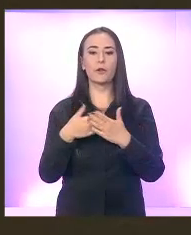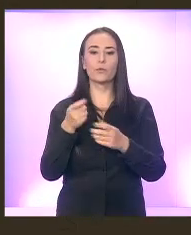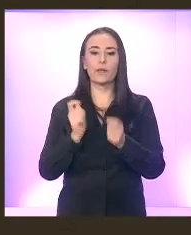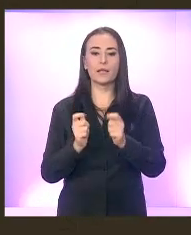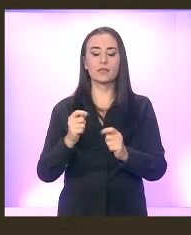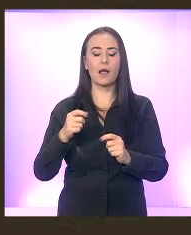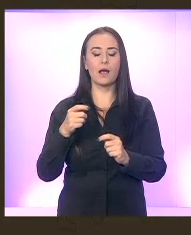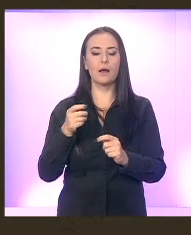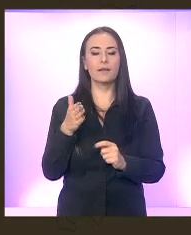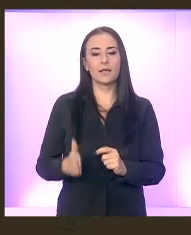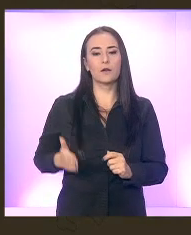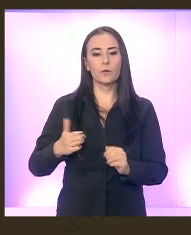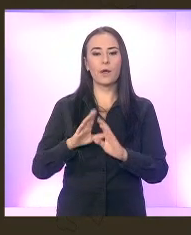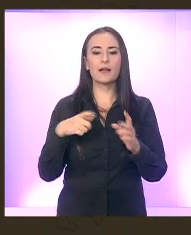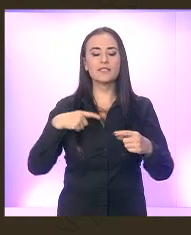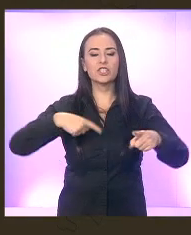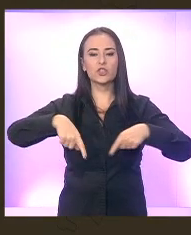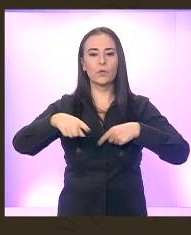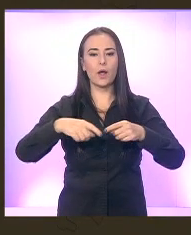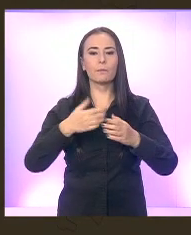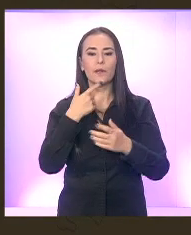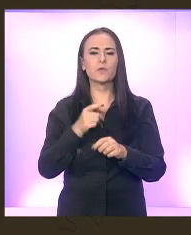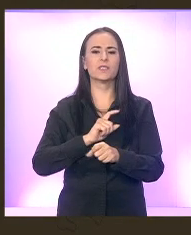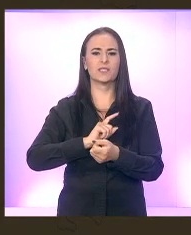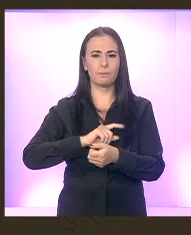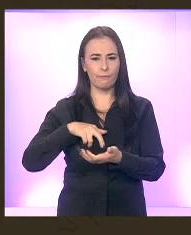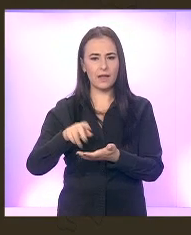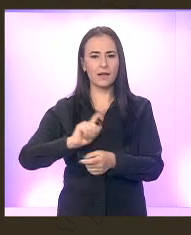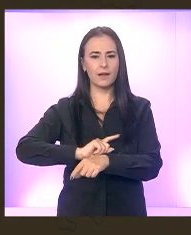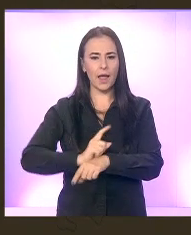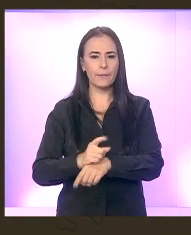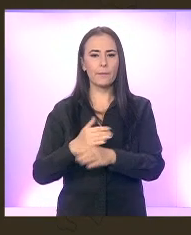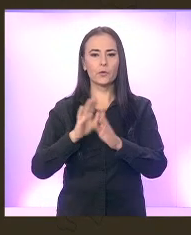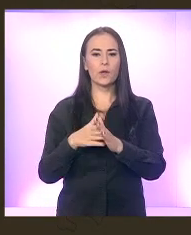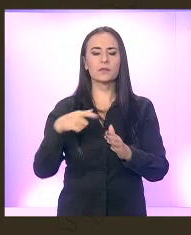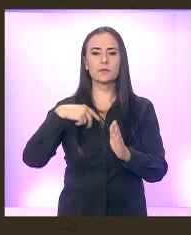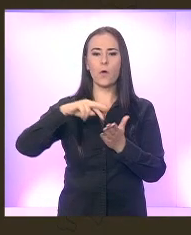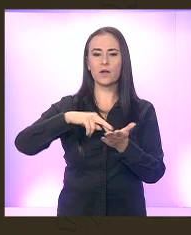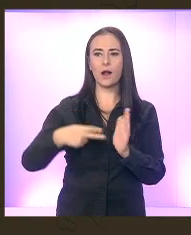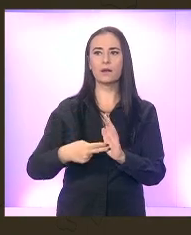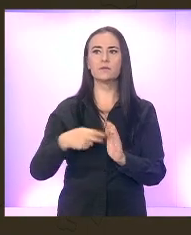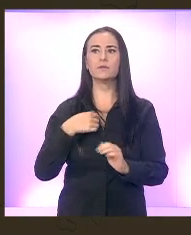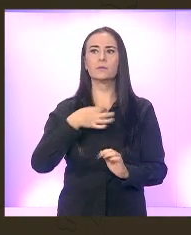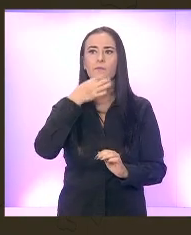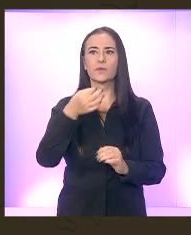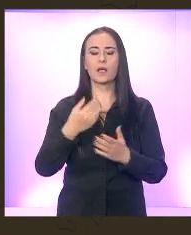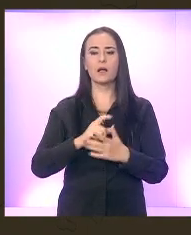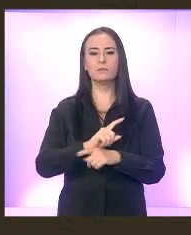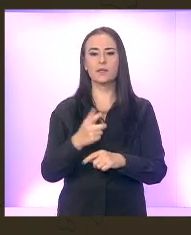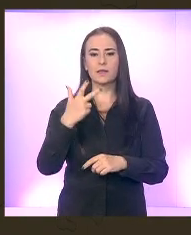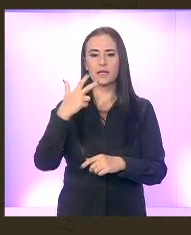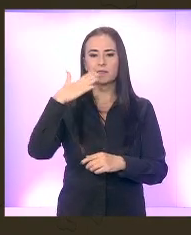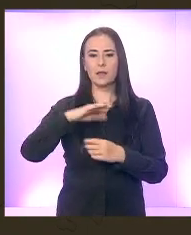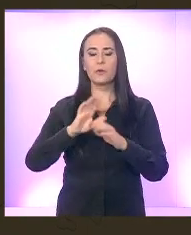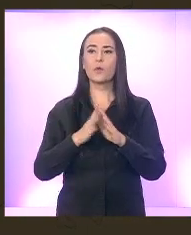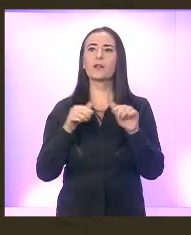trenurilor pe linii circulate, care să nu fie neapărat coridorul pan-european. Pentru că românii s-ar urca în tren și dacă trenul